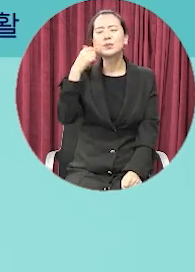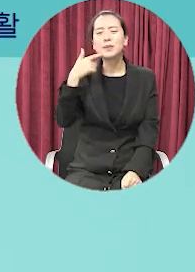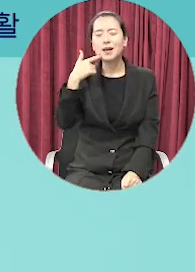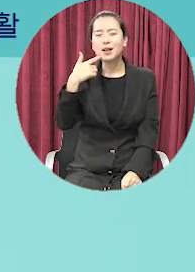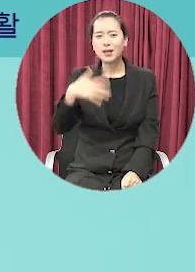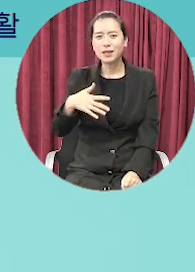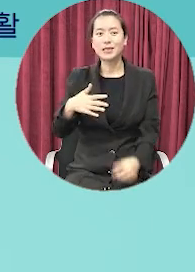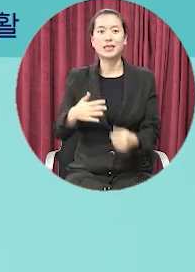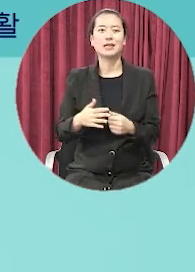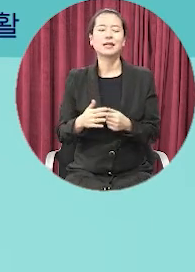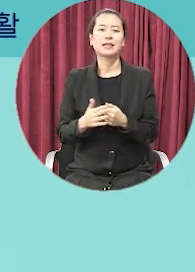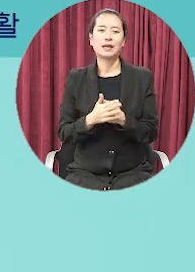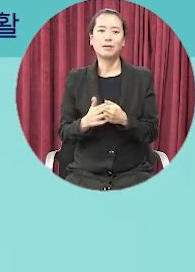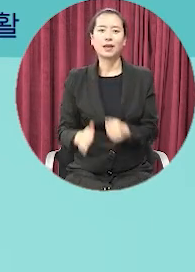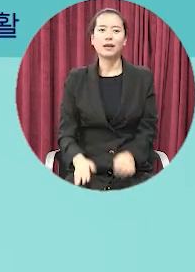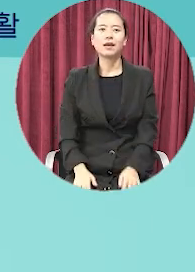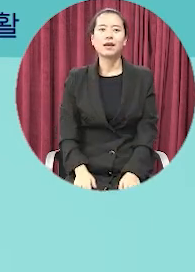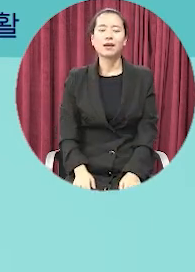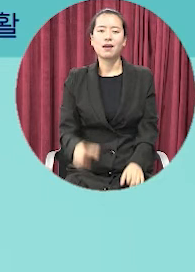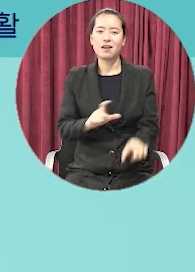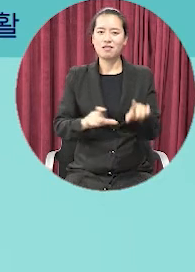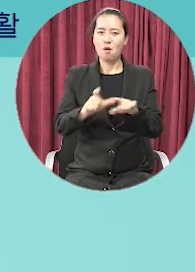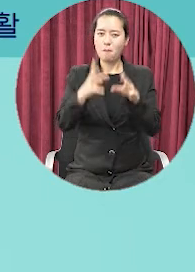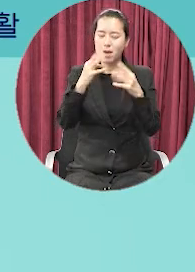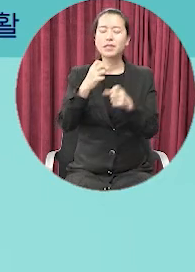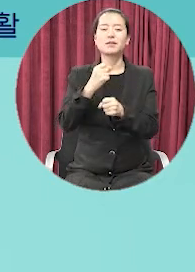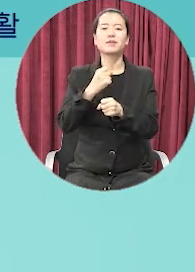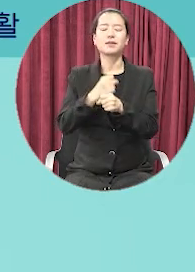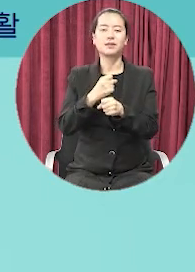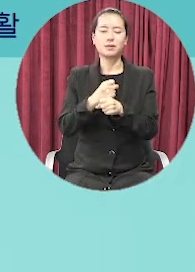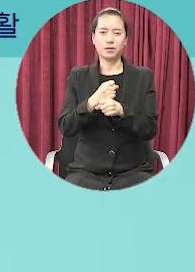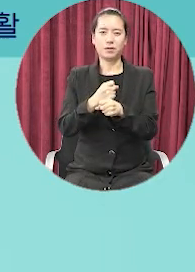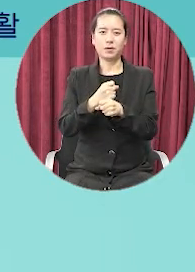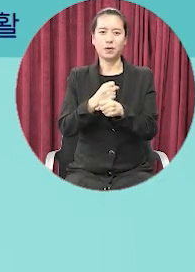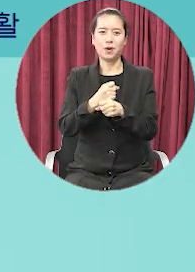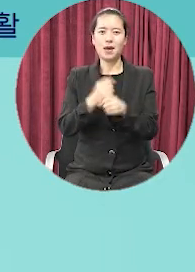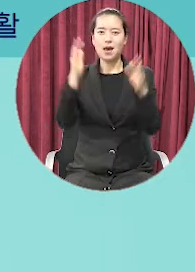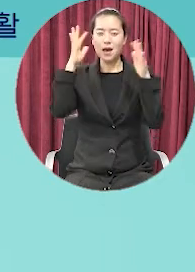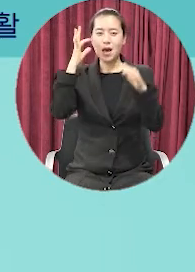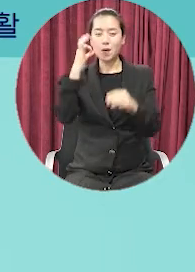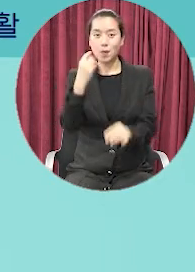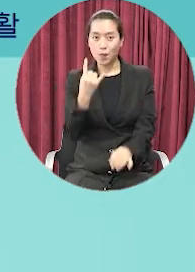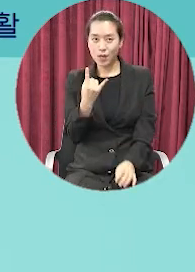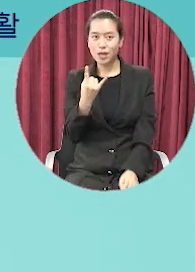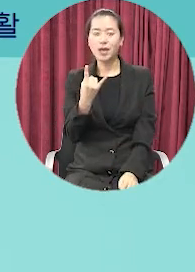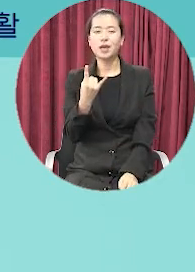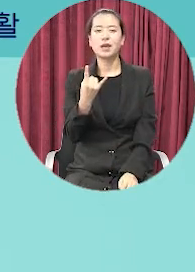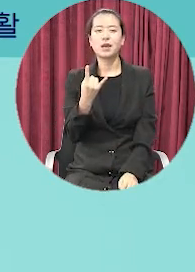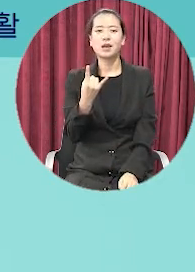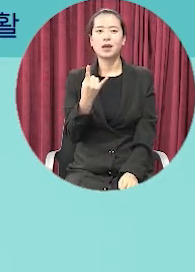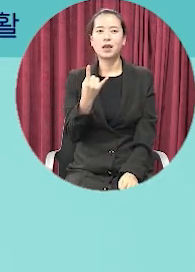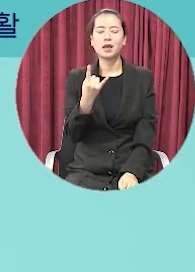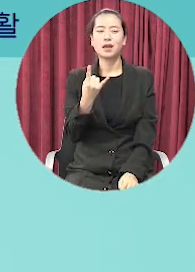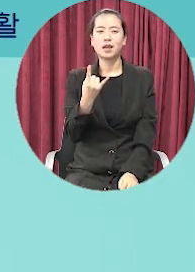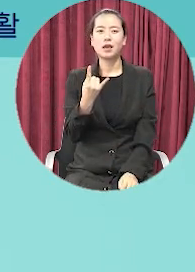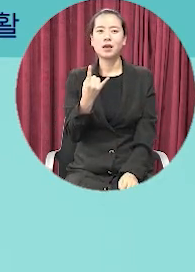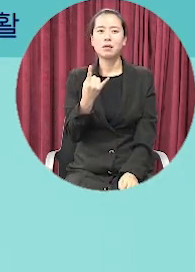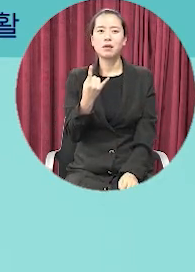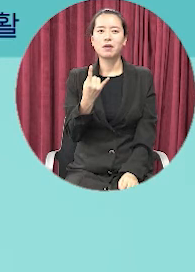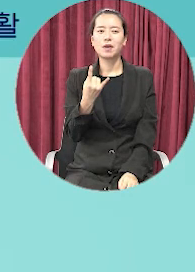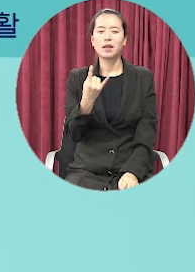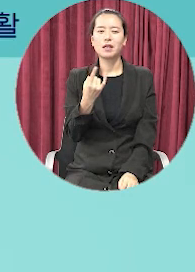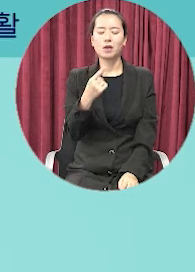앞으로 계속 업데이트를 해서 현재 학회라든가 각 병원별로 제공되어 있는 교육 프로그램을